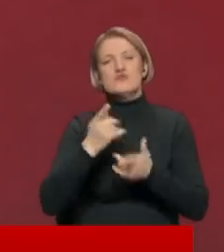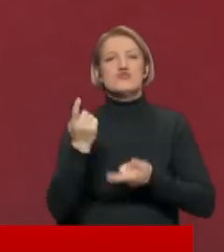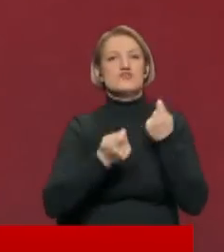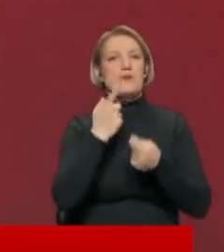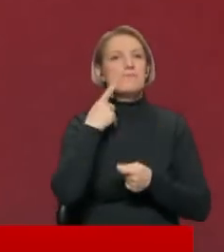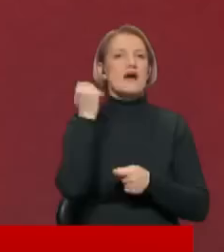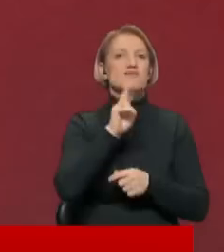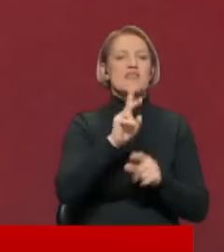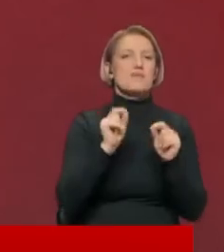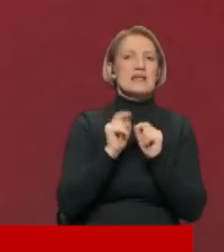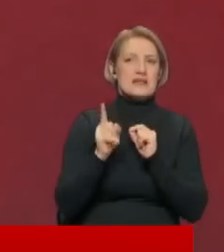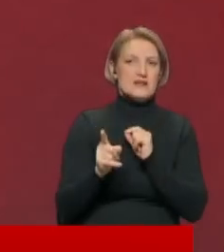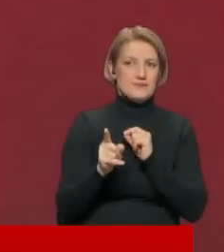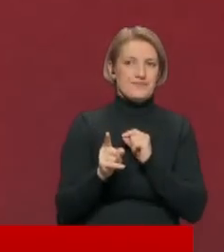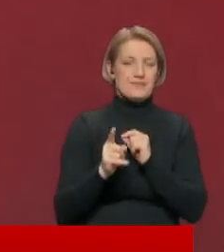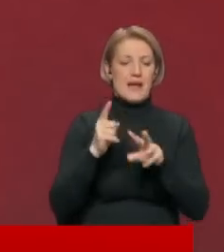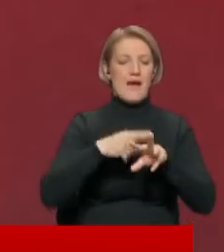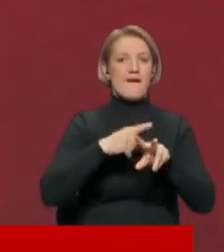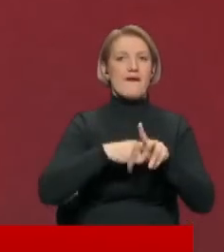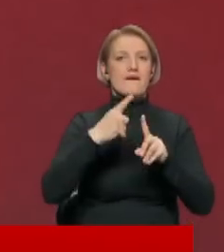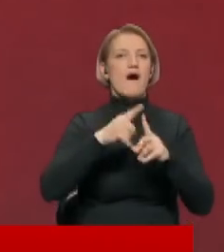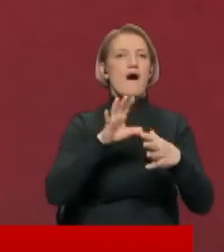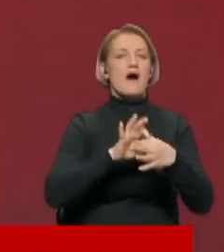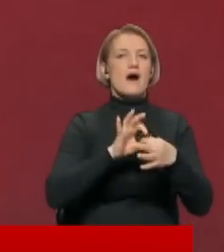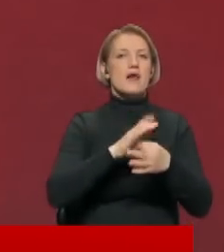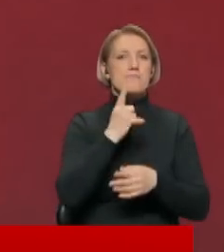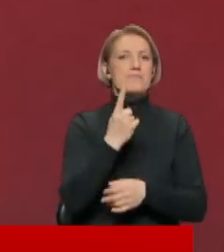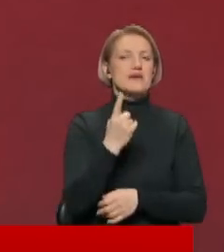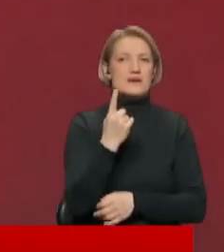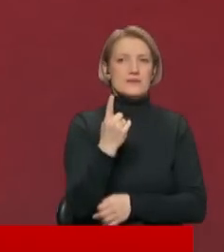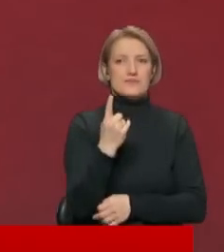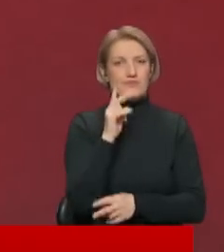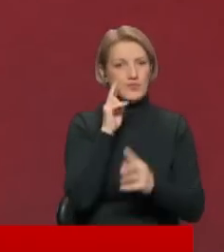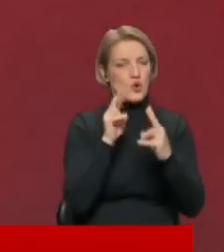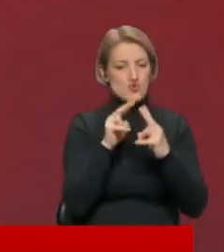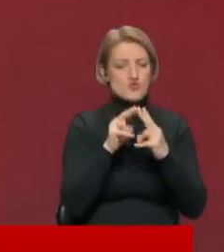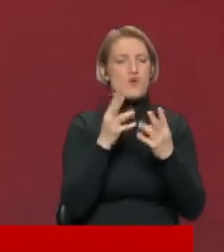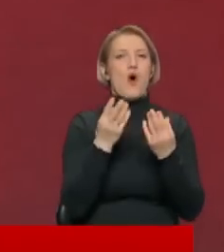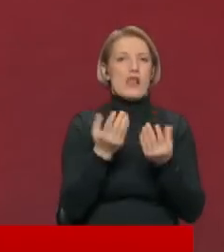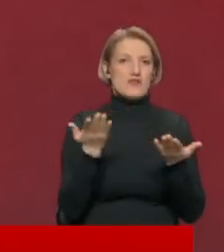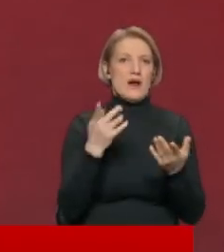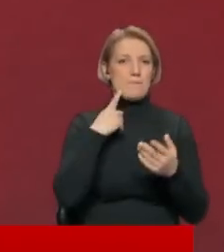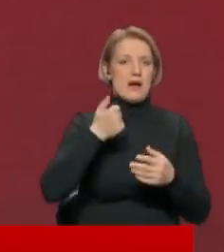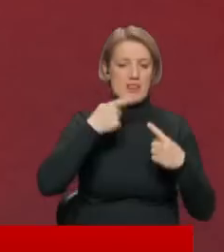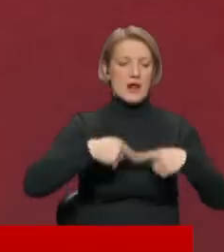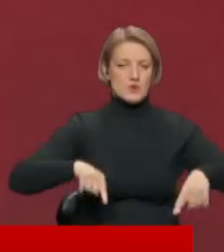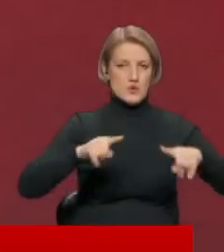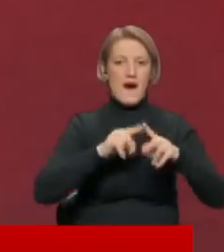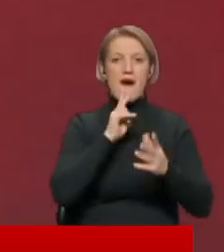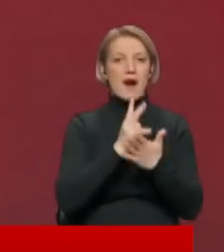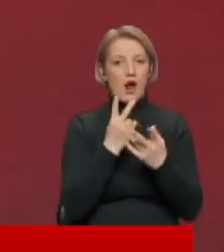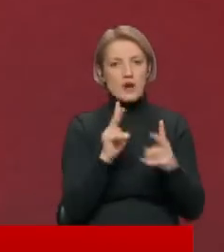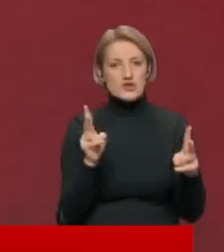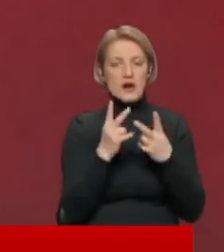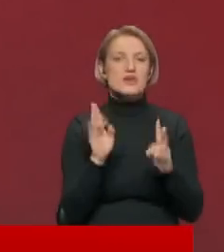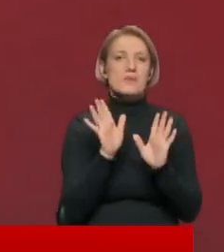Bakanı buradaki beklentiyi biraz düşürse de eyt'lilerle ilgili bir görüşme olacak bak anlatımda karar açıklanır mı açıklanmaz